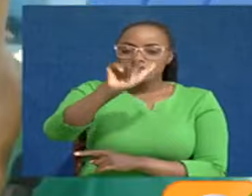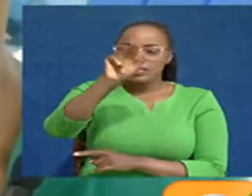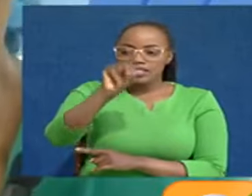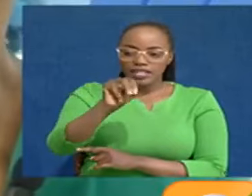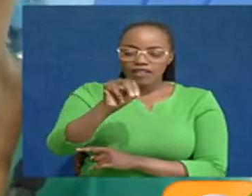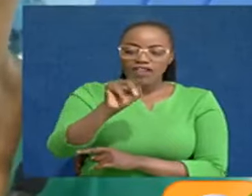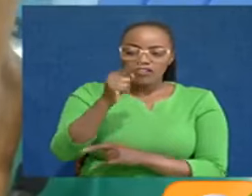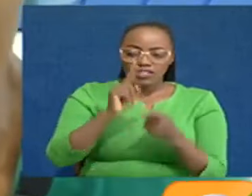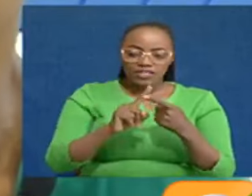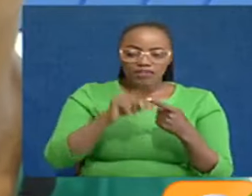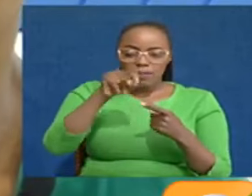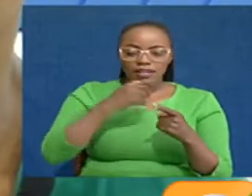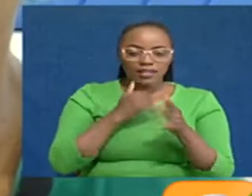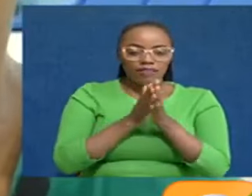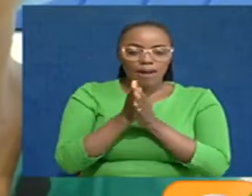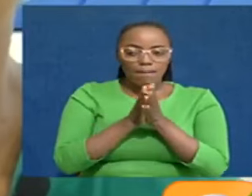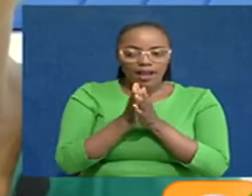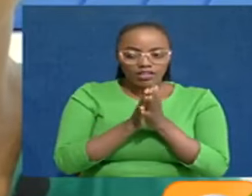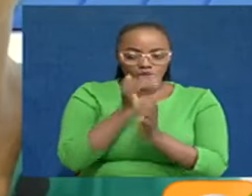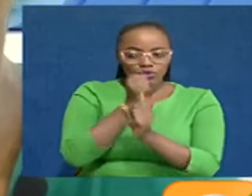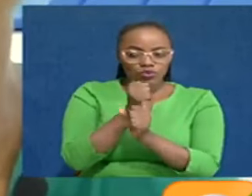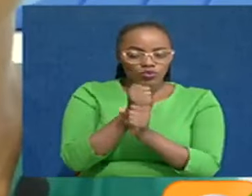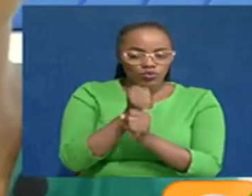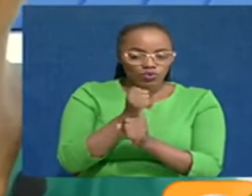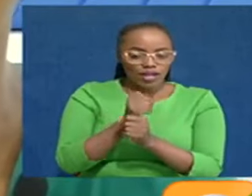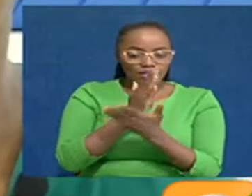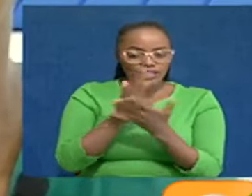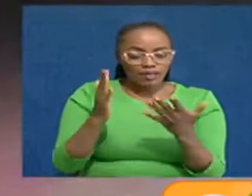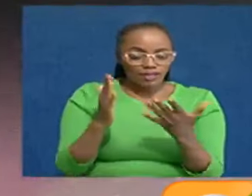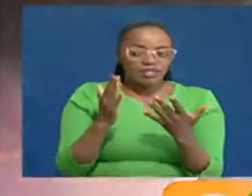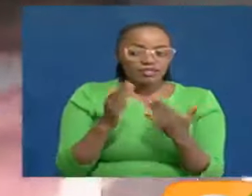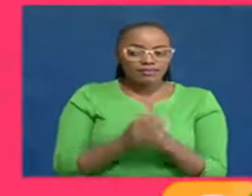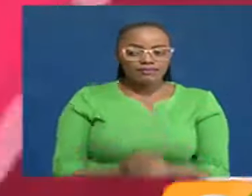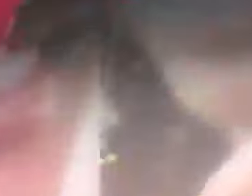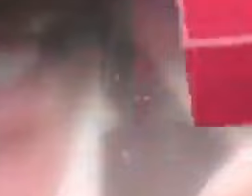kwanza, lazima uwe na ile passion ya kufanya kitu fulani.